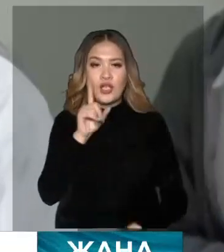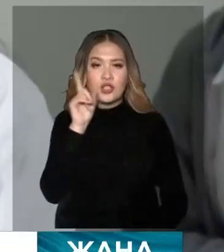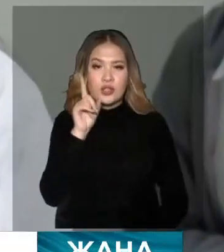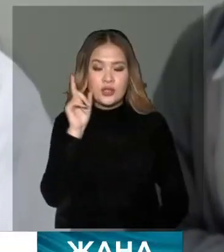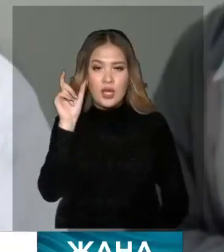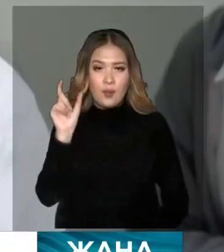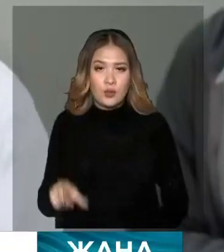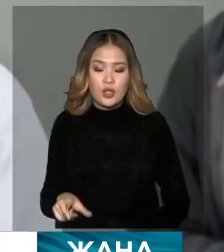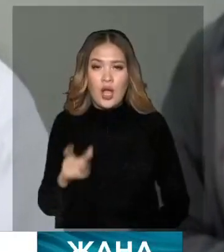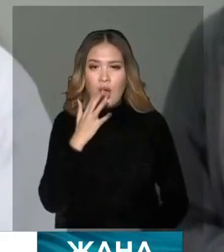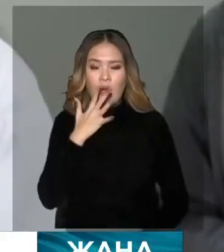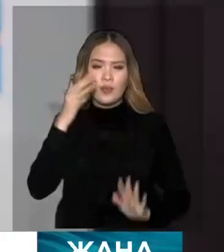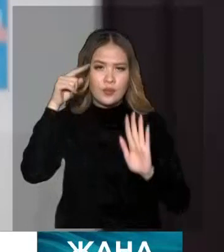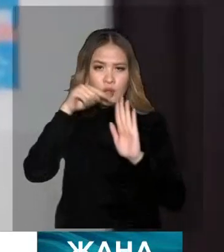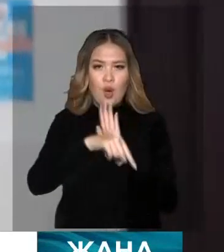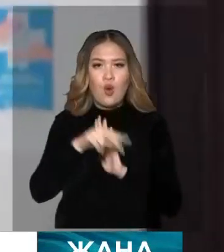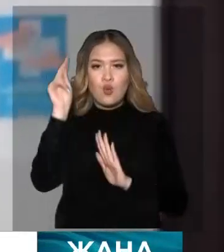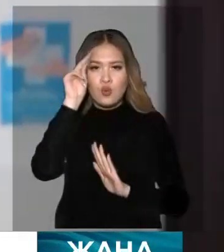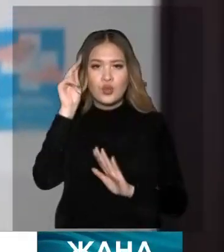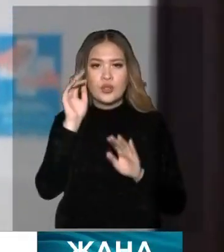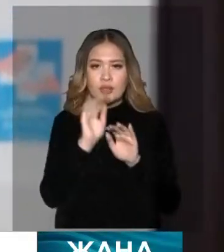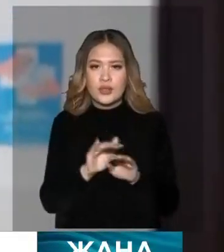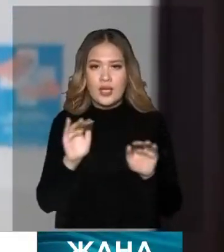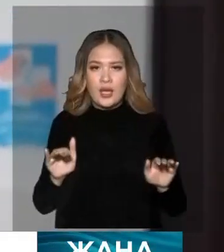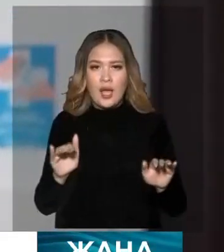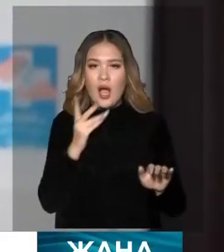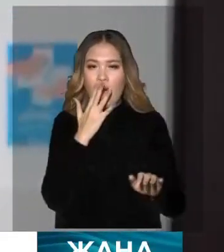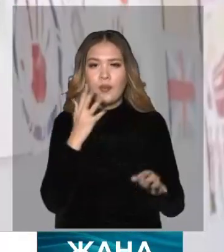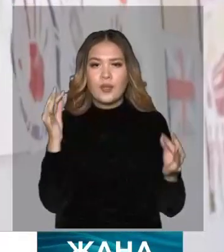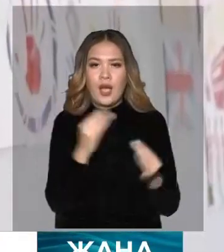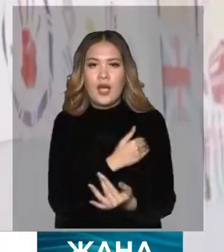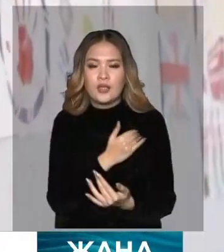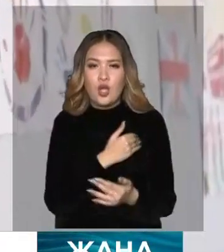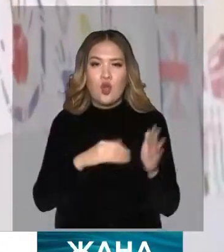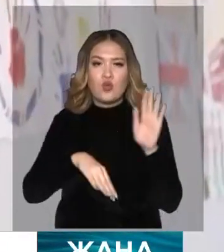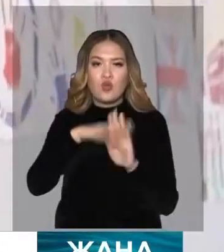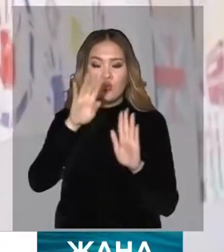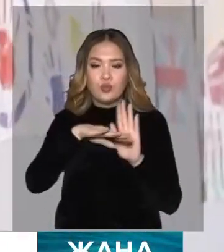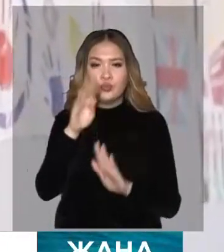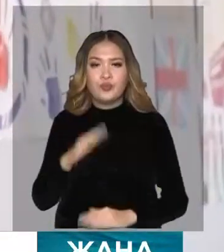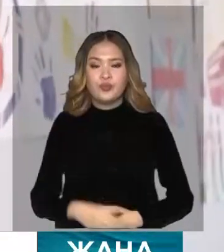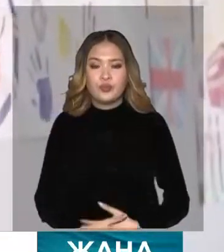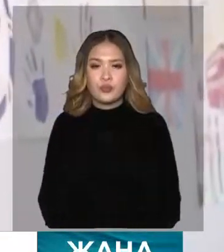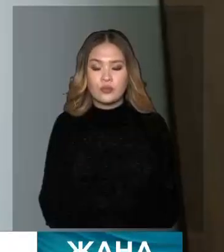тілін одан әрі терең меңгеріп, оқушылардың ағылшын тіліне деген қызығушылығын арттырсам